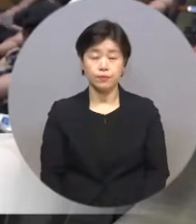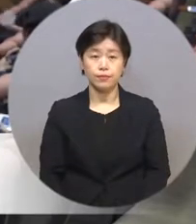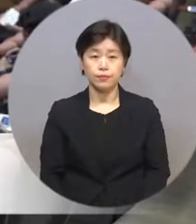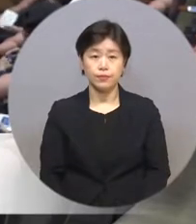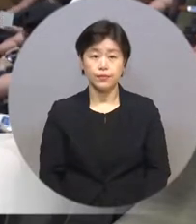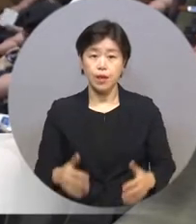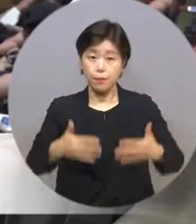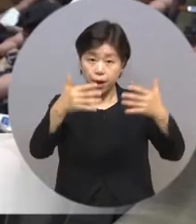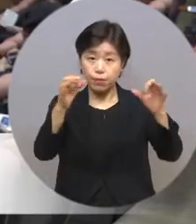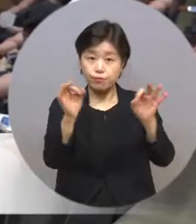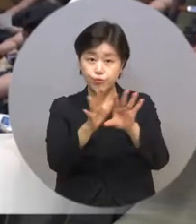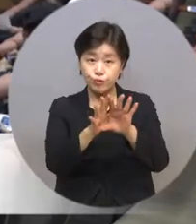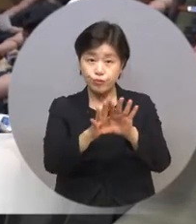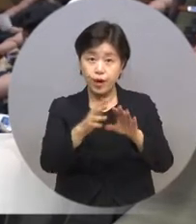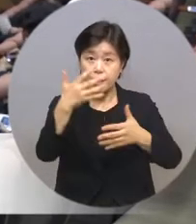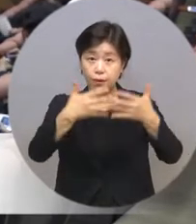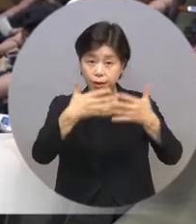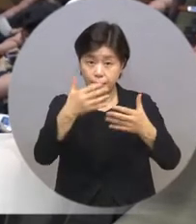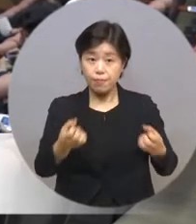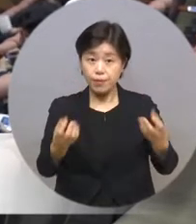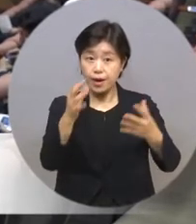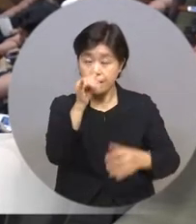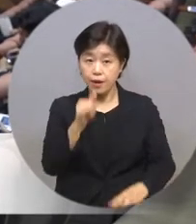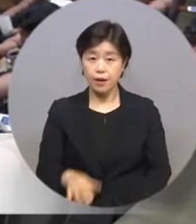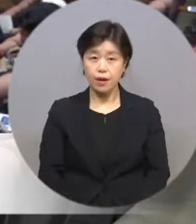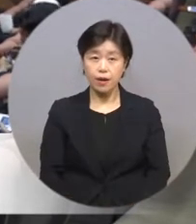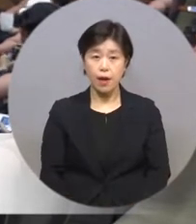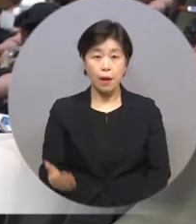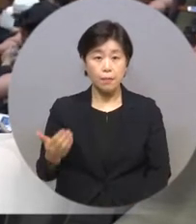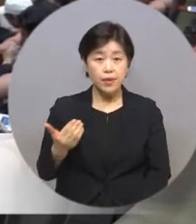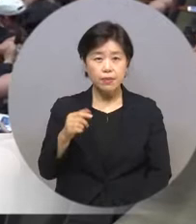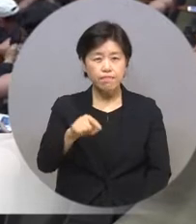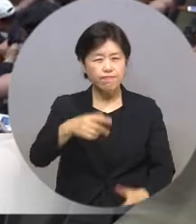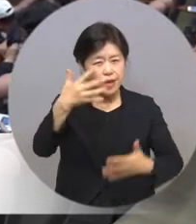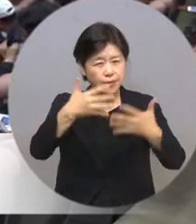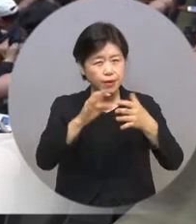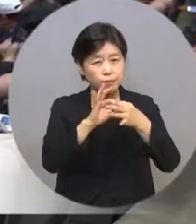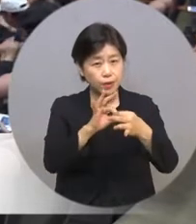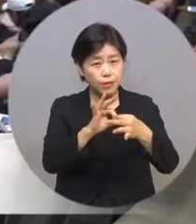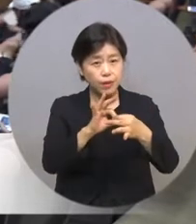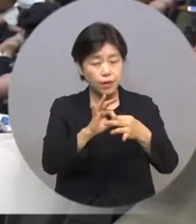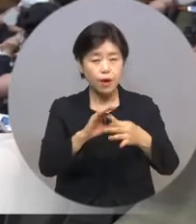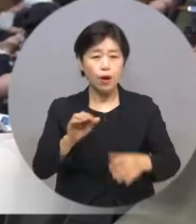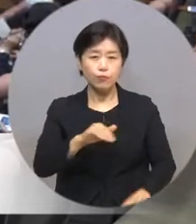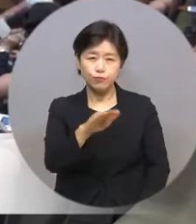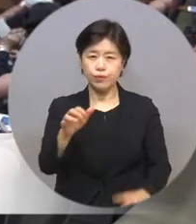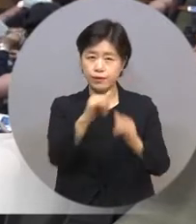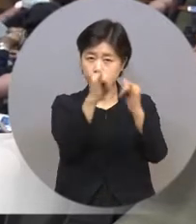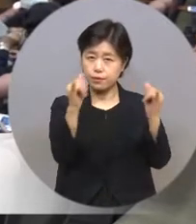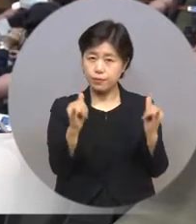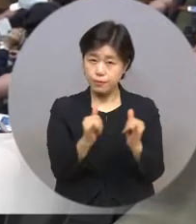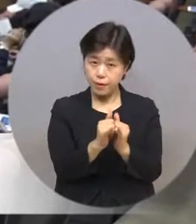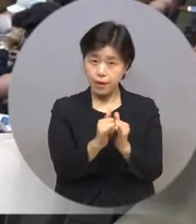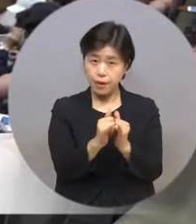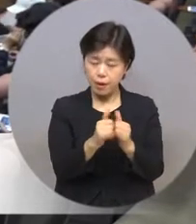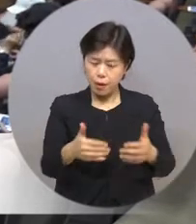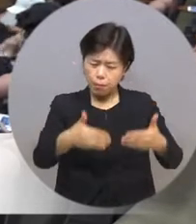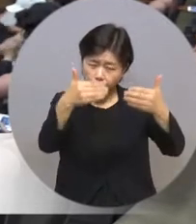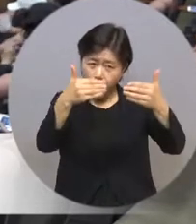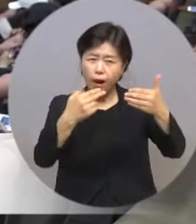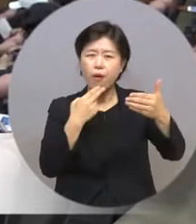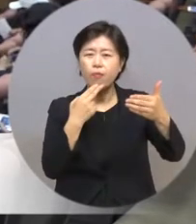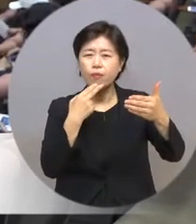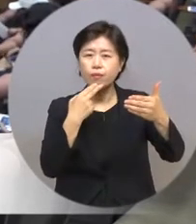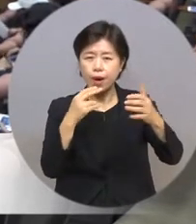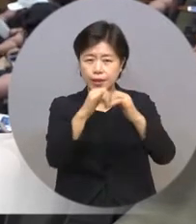양주 베리어풀이 영화제가 진행이 되는데요 사전에 진행되는이 행사를 통해서 우리 사회가 벽이 없는 사회로